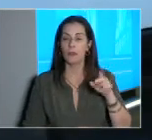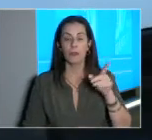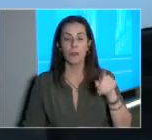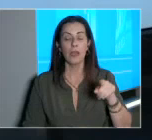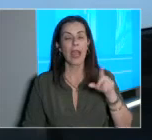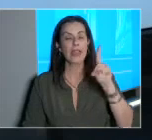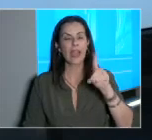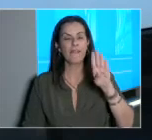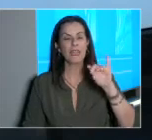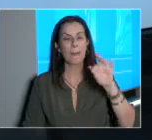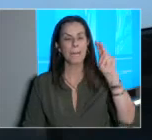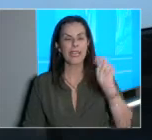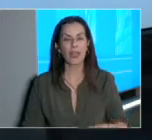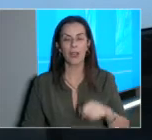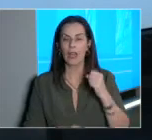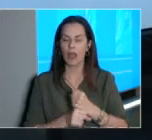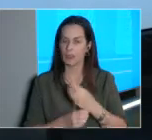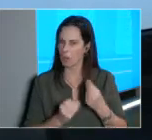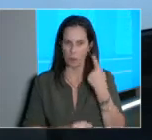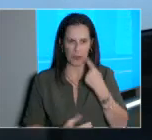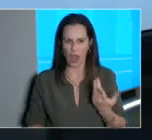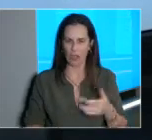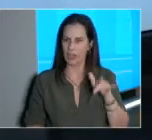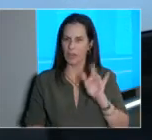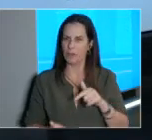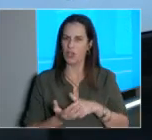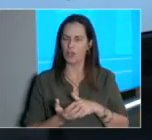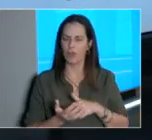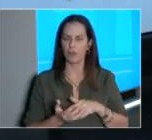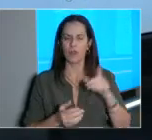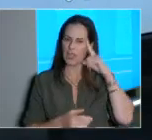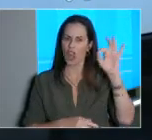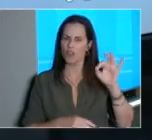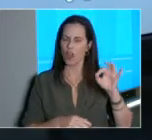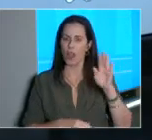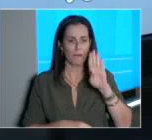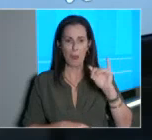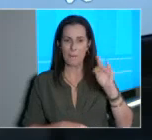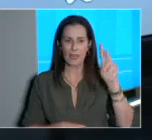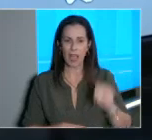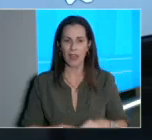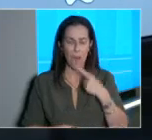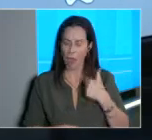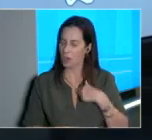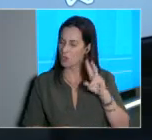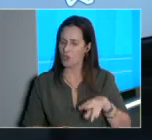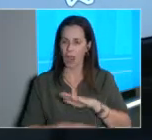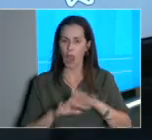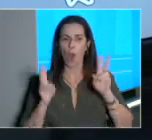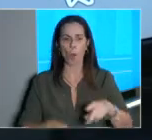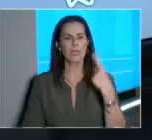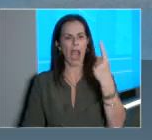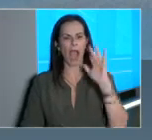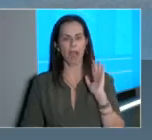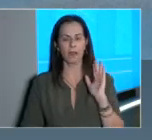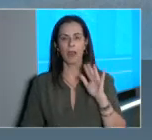דוד ביטן לעשות הליכי בריונות כדי להשליט את העמדה שלו, וביטן אמר, אנחנו יש לנו רק אופציה